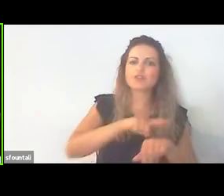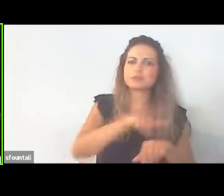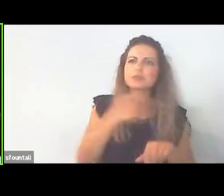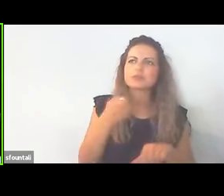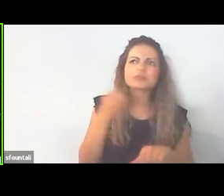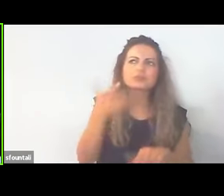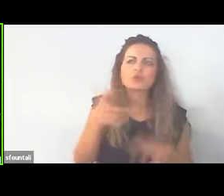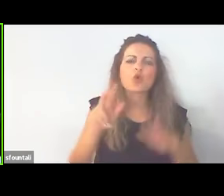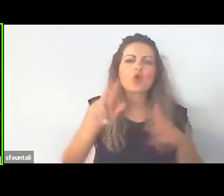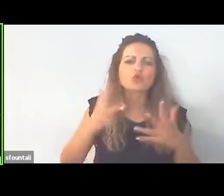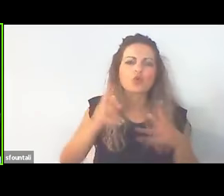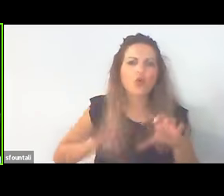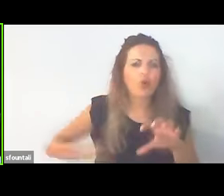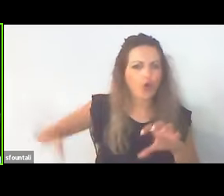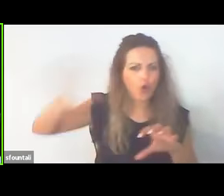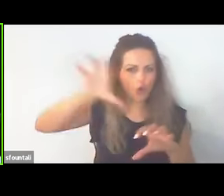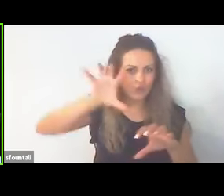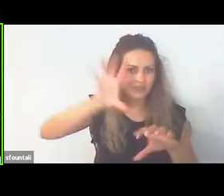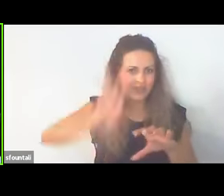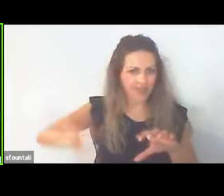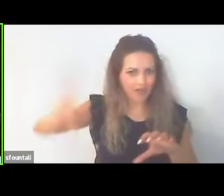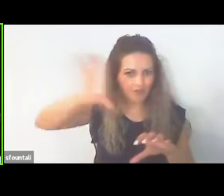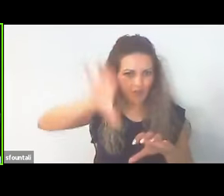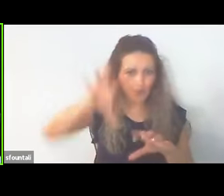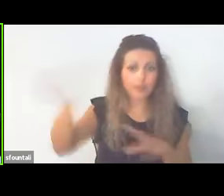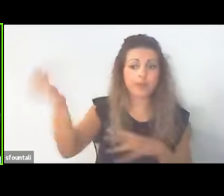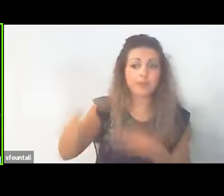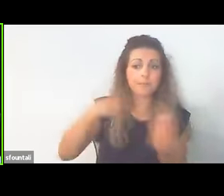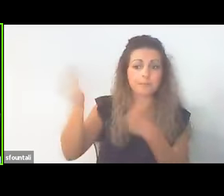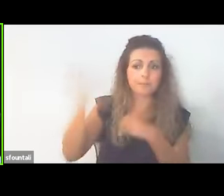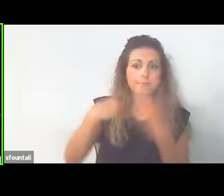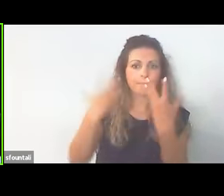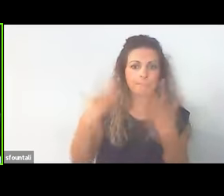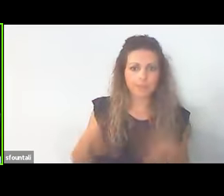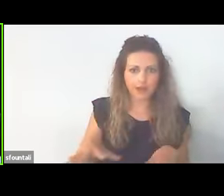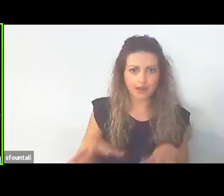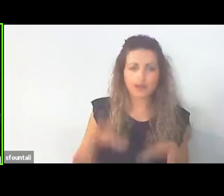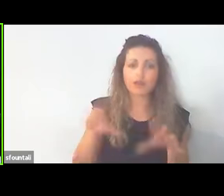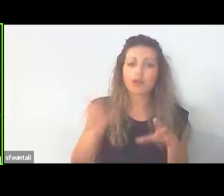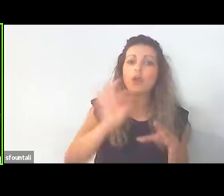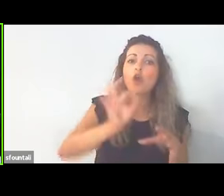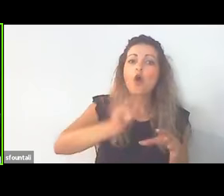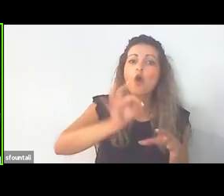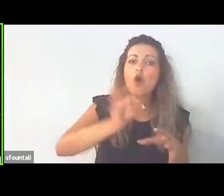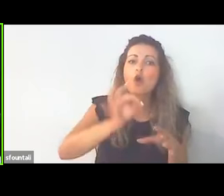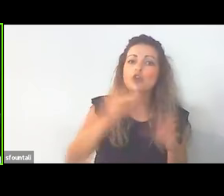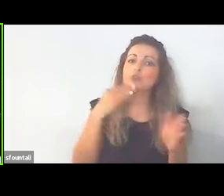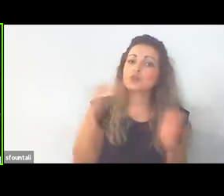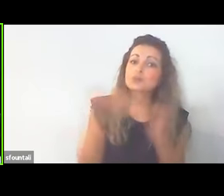Ευρώπη είχαν υιοθετήσει ένα τέτοιο ορισμό του βιασμού. Η Ελλάδα έγινε η ένατη χώρα,